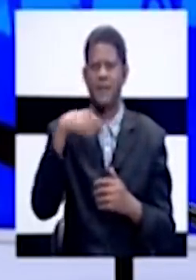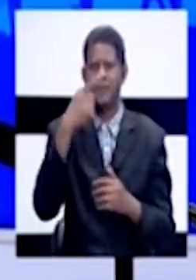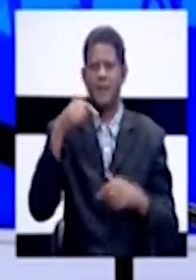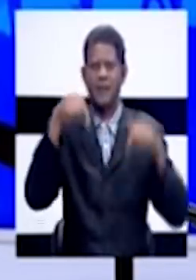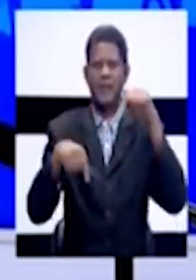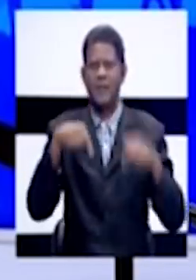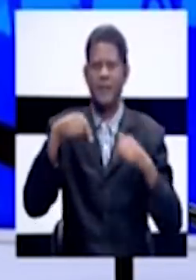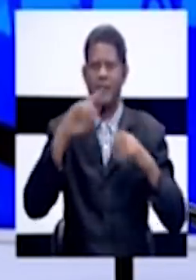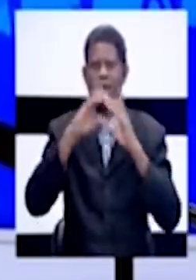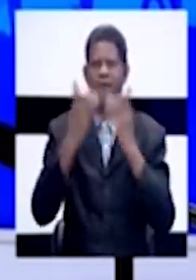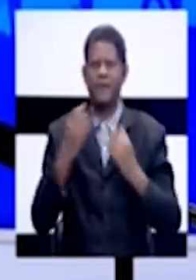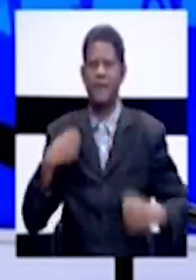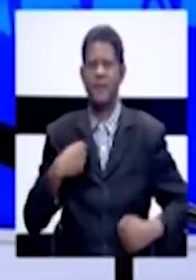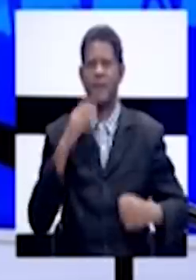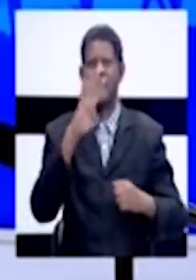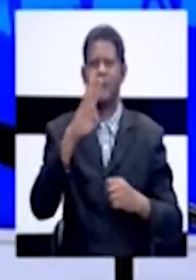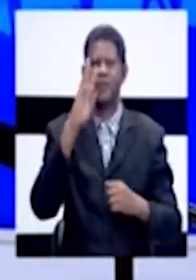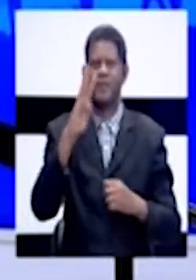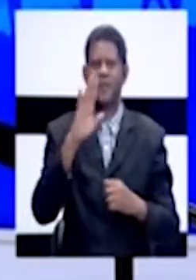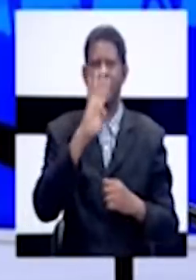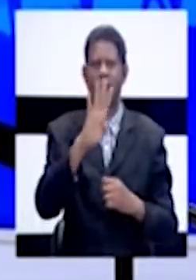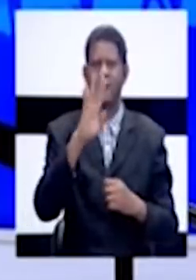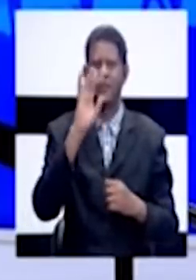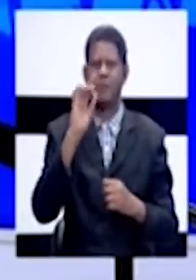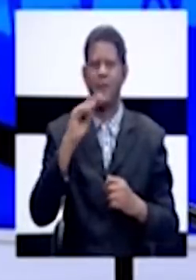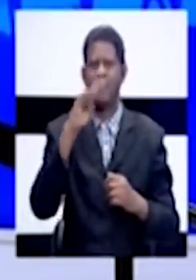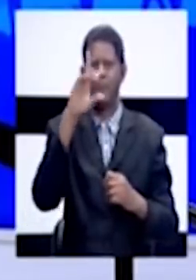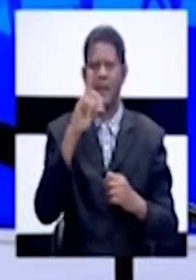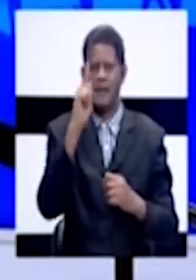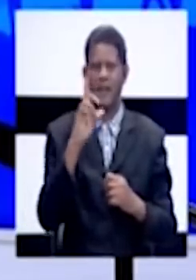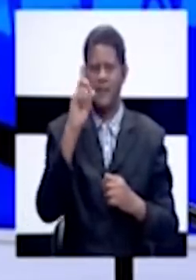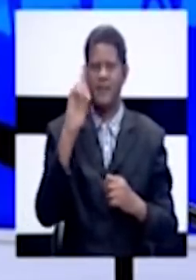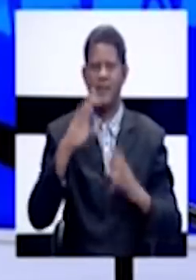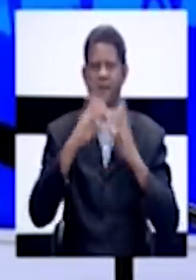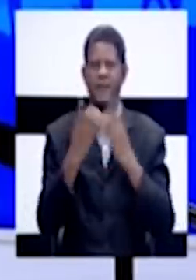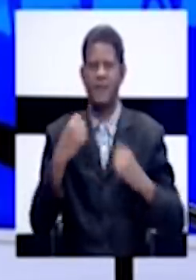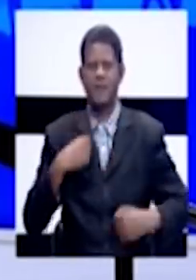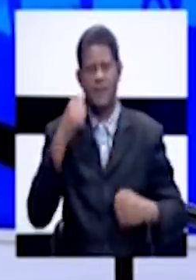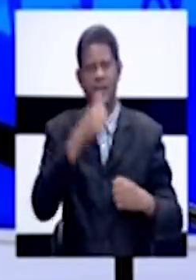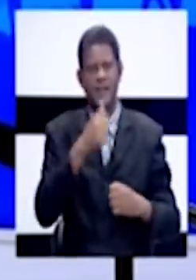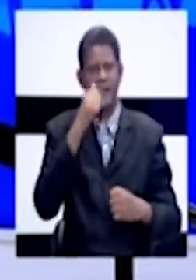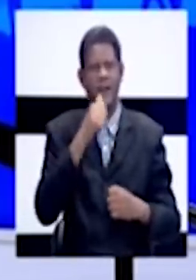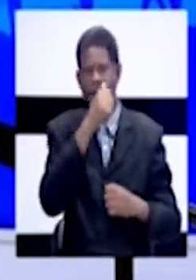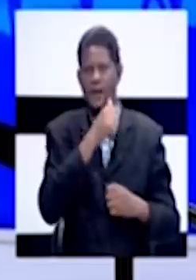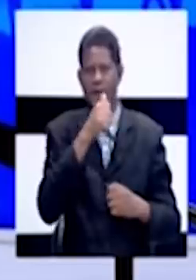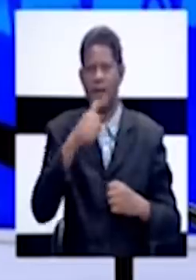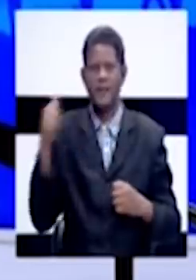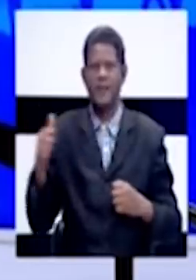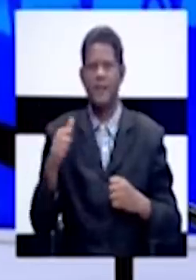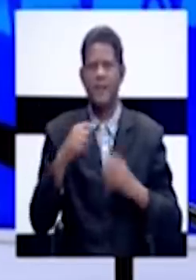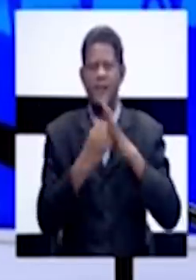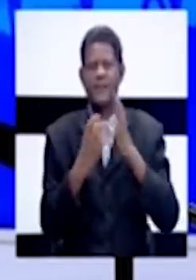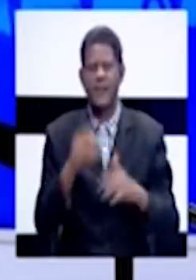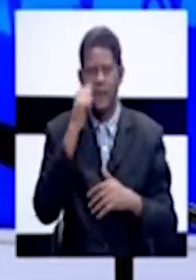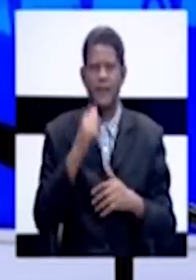اقرنيا كفلس راويتات أربعان شدشتن أربعان شمنتن زبهالو مكنايزر كفلة سراويتات إساسن حدا كفلة سراويت فاش تابين